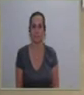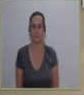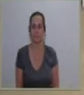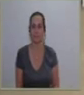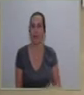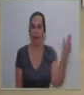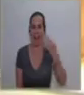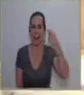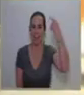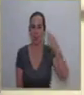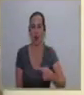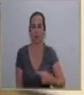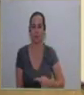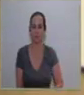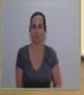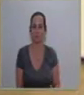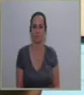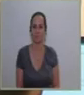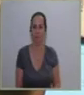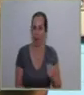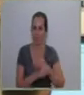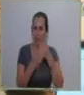חבר'ה. אחלה יום. עבודה טובה.